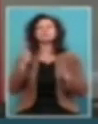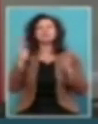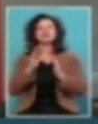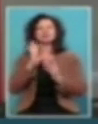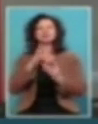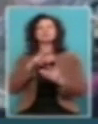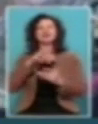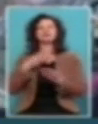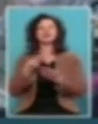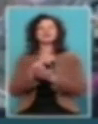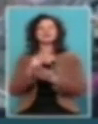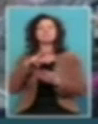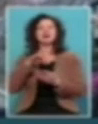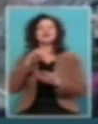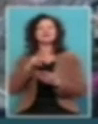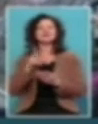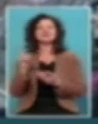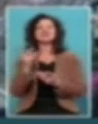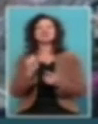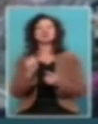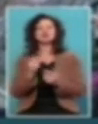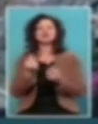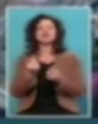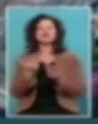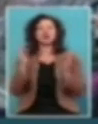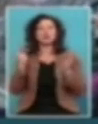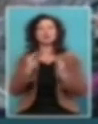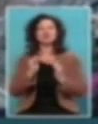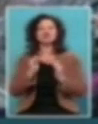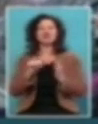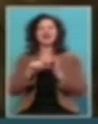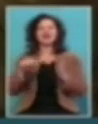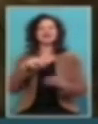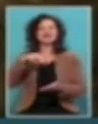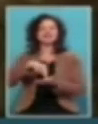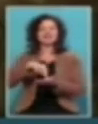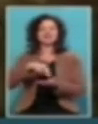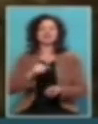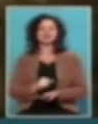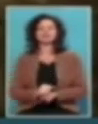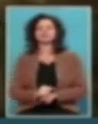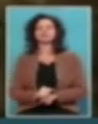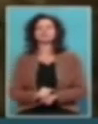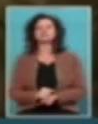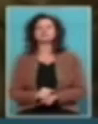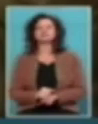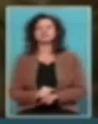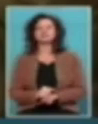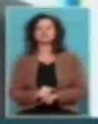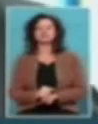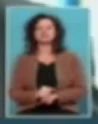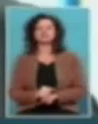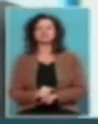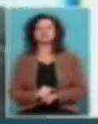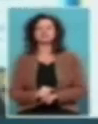Жылу энергетикалық компаниясы да бағаны 11,5%-ға арзандатып отыр. Тарифы на коммунальные услуги, в частности,